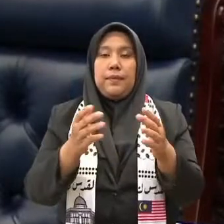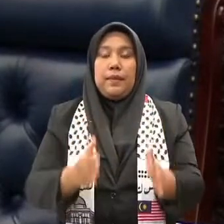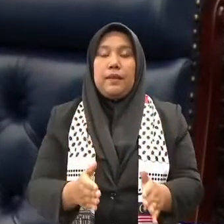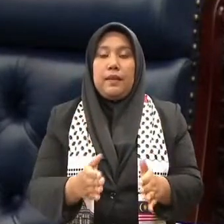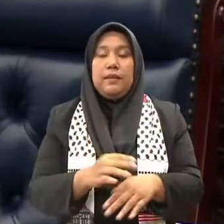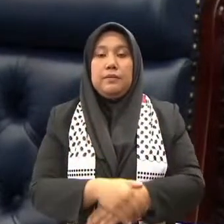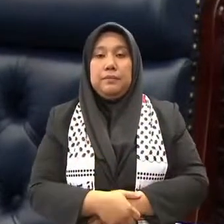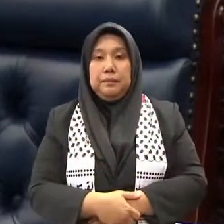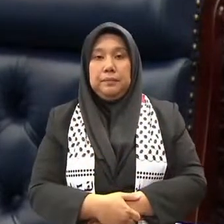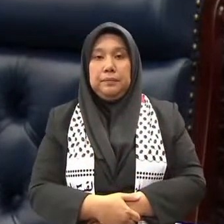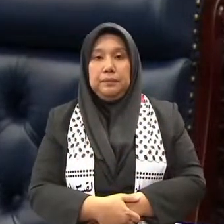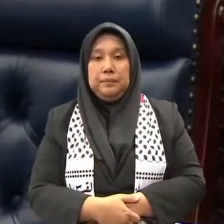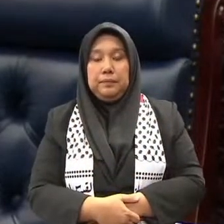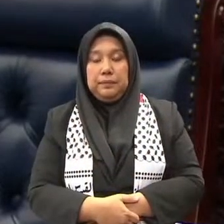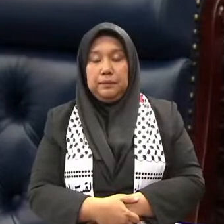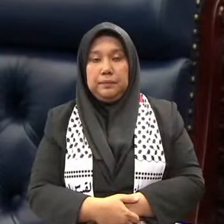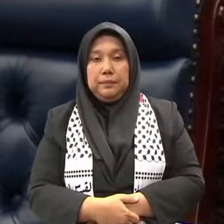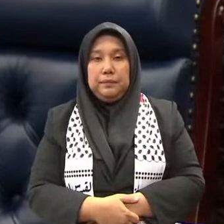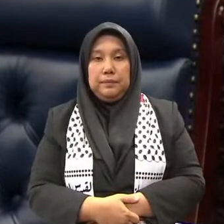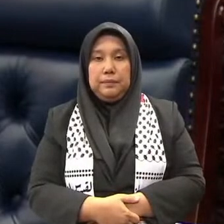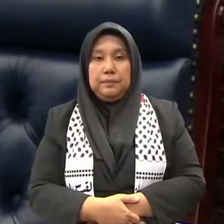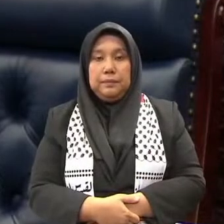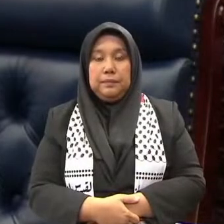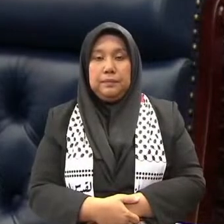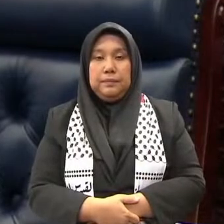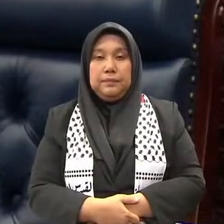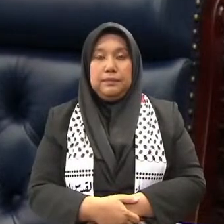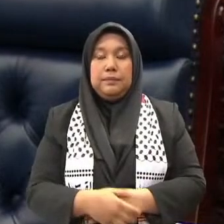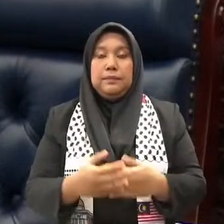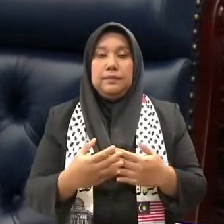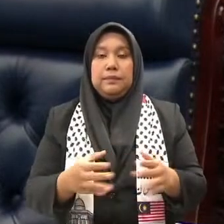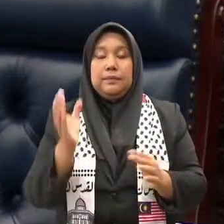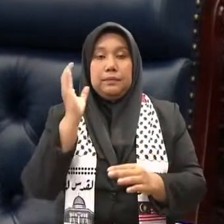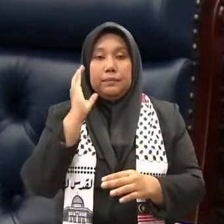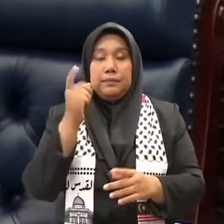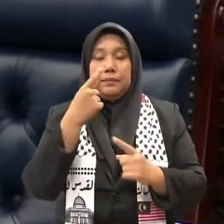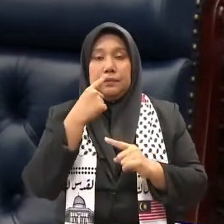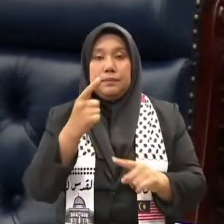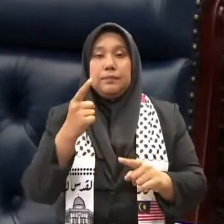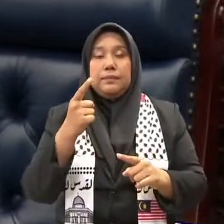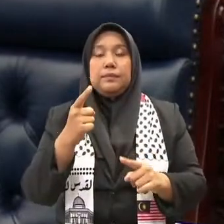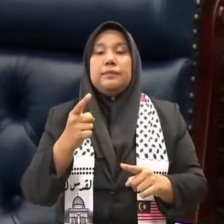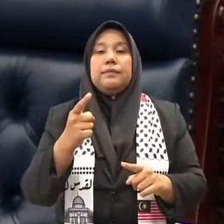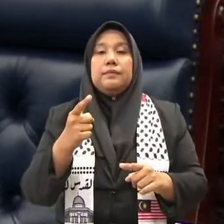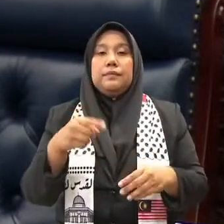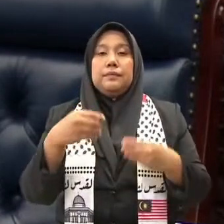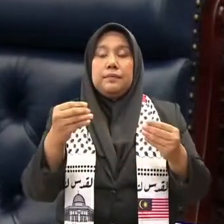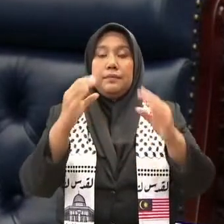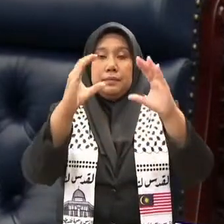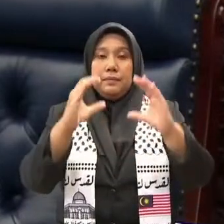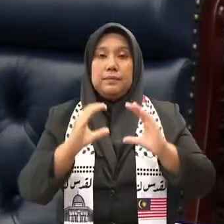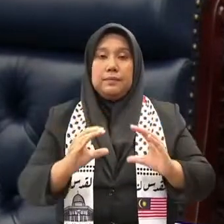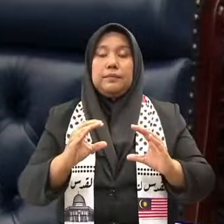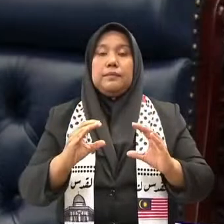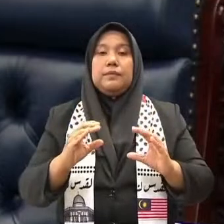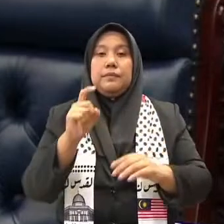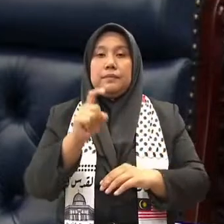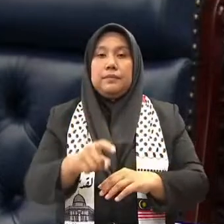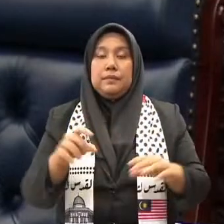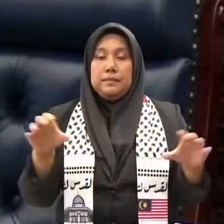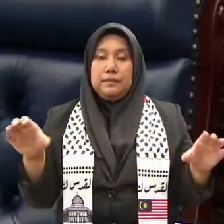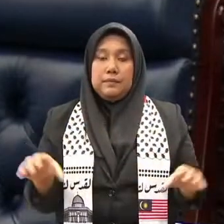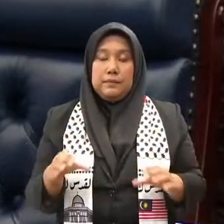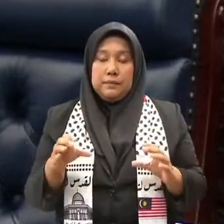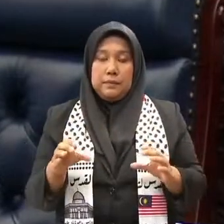jawapan yang di berikan oleh yang berhormat tentang langkah-langkah yang harus diambil Saya ingin